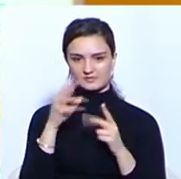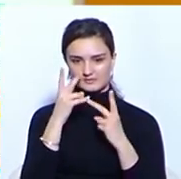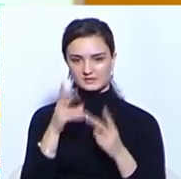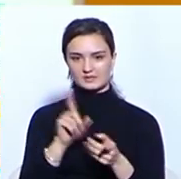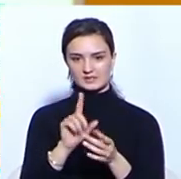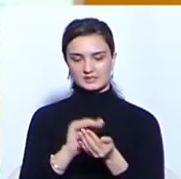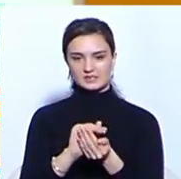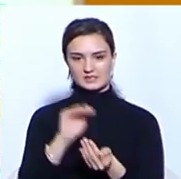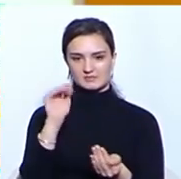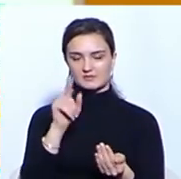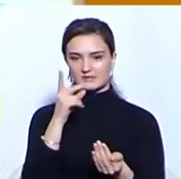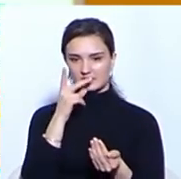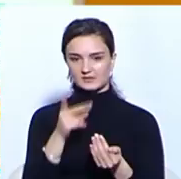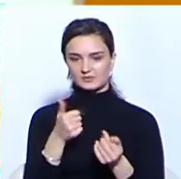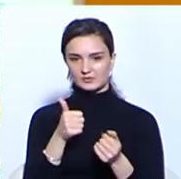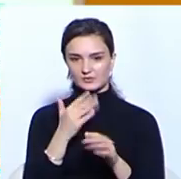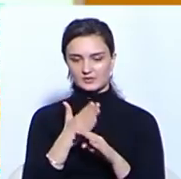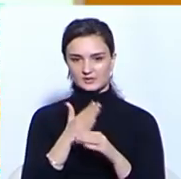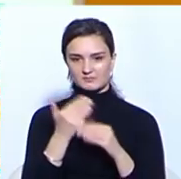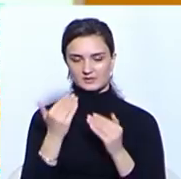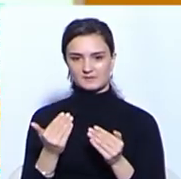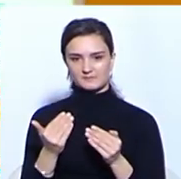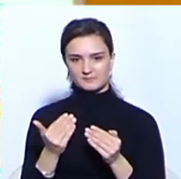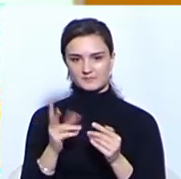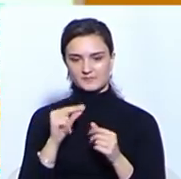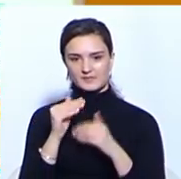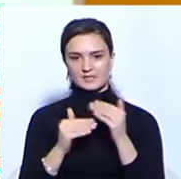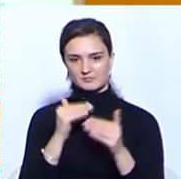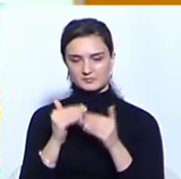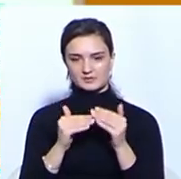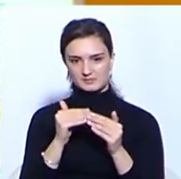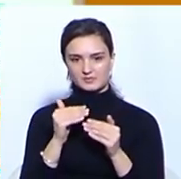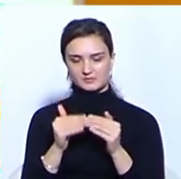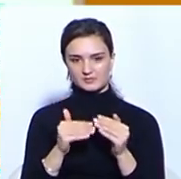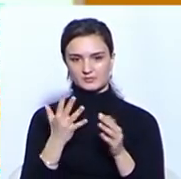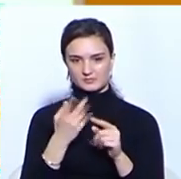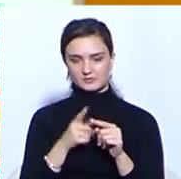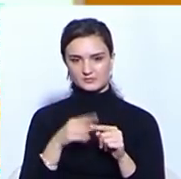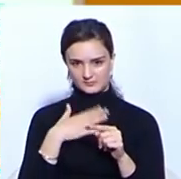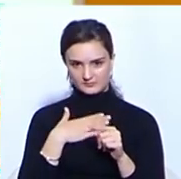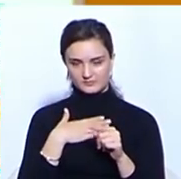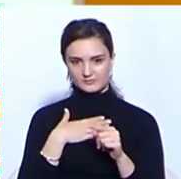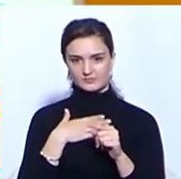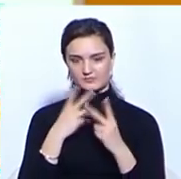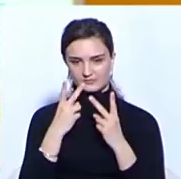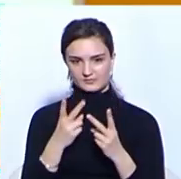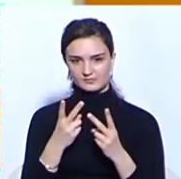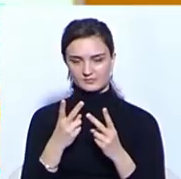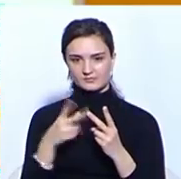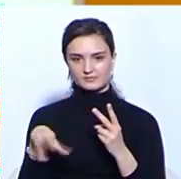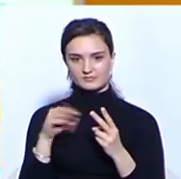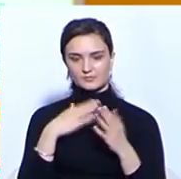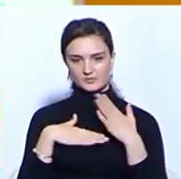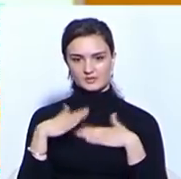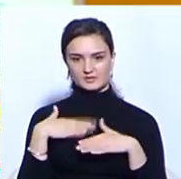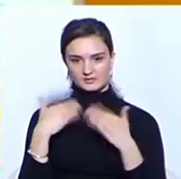თვალწინაც იზრდებიან და თქვენ ხედავთ როგორია მათი წარმატებული ნაბიჯები, რომელსაც ჩვენ შევხარით, მათი ოჯახი